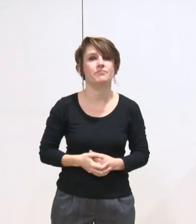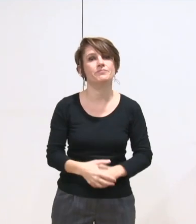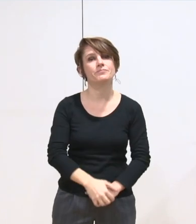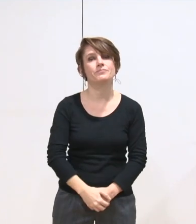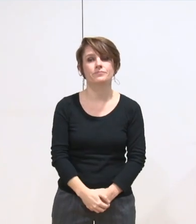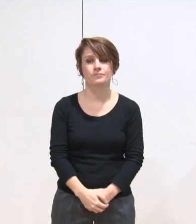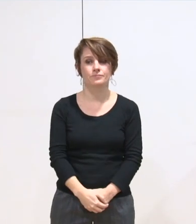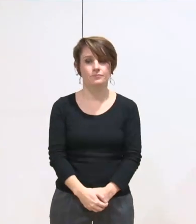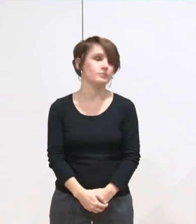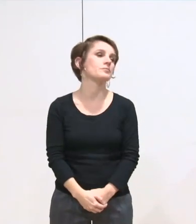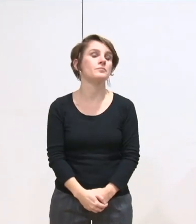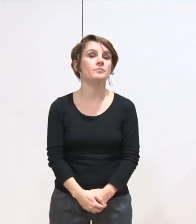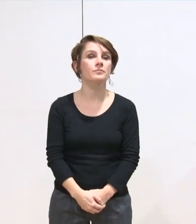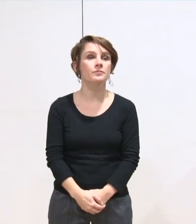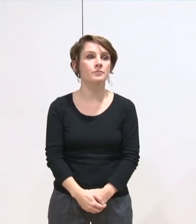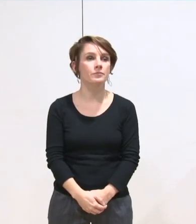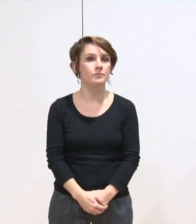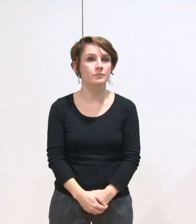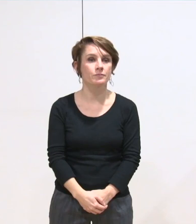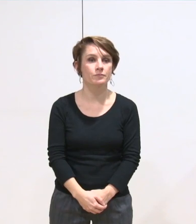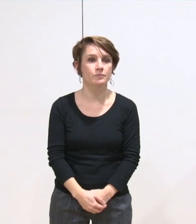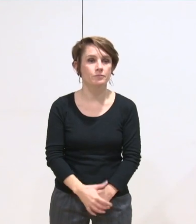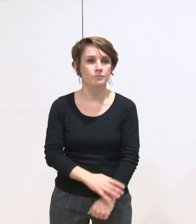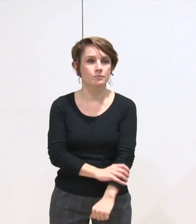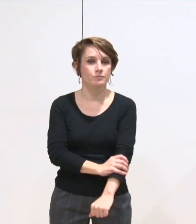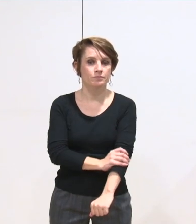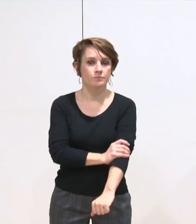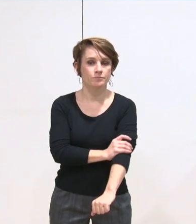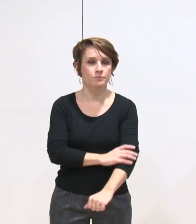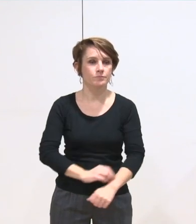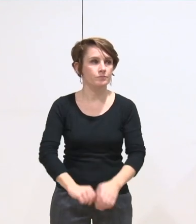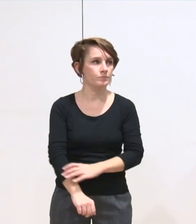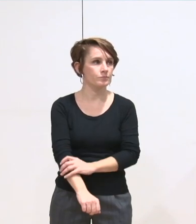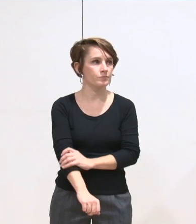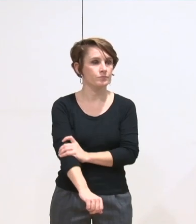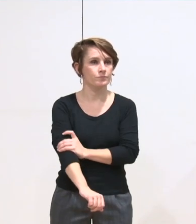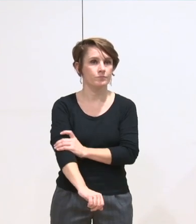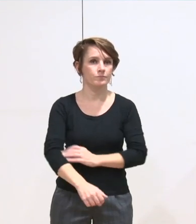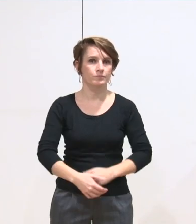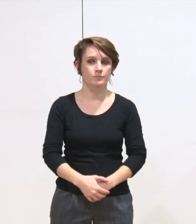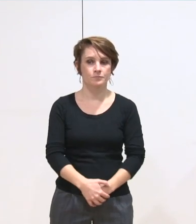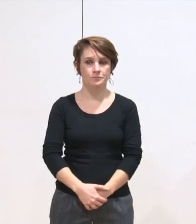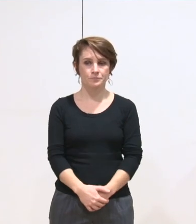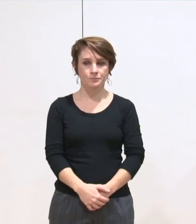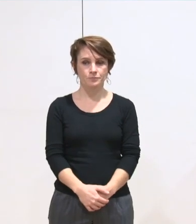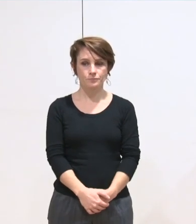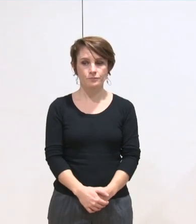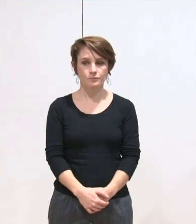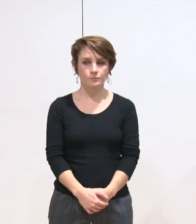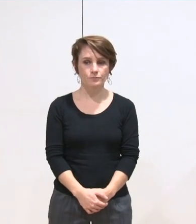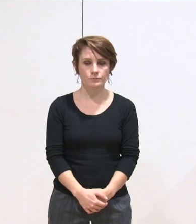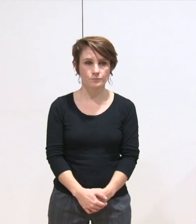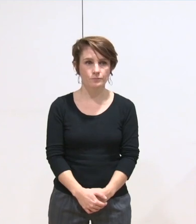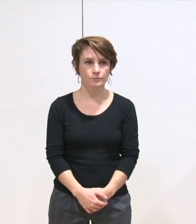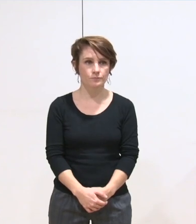présent. Bernadette Richard Fineau, présent. Jérôme Soldeville, présent. Guy Tuchère, présent.